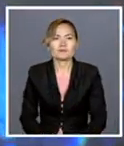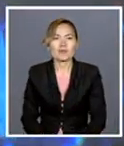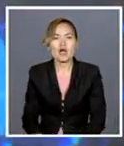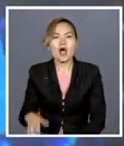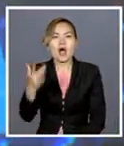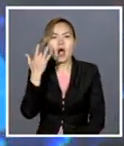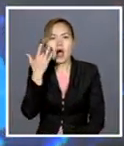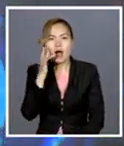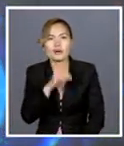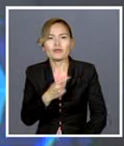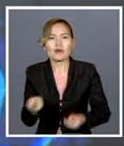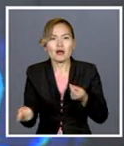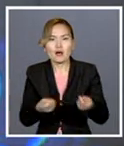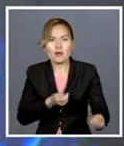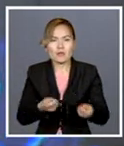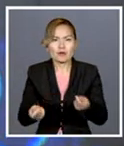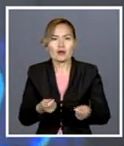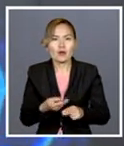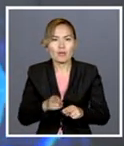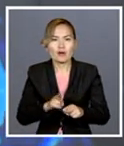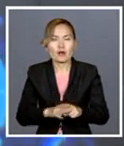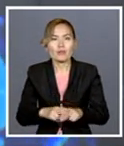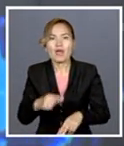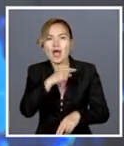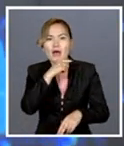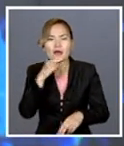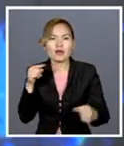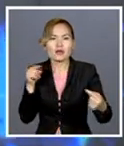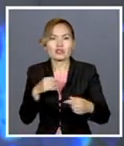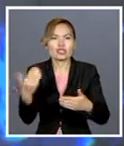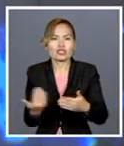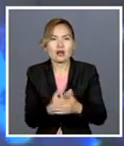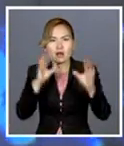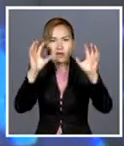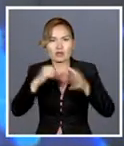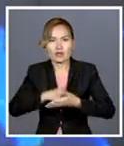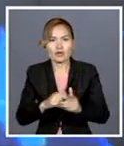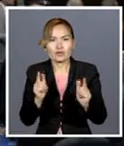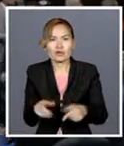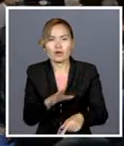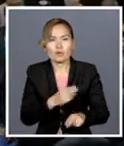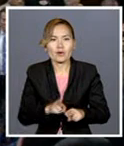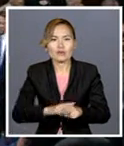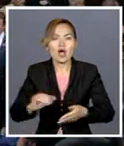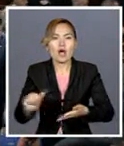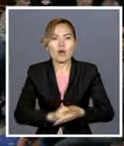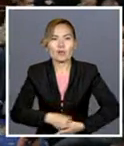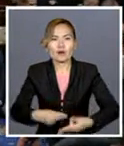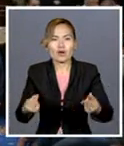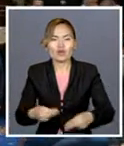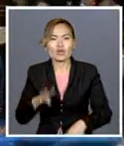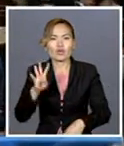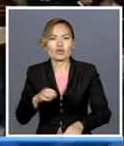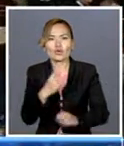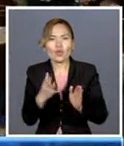АҚШ Конгресінің өкілдер палатасы басым көпшілікпен Ресейге қарсы жаңа санкцияларды мақұлдады. Бұл құжатта конгресмендердің 419-ы қолдап,